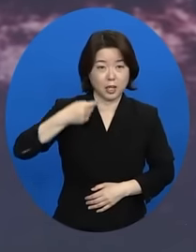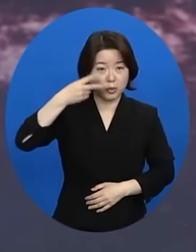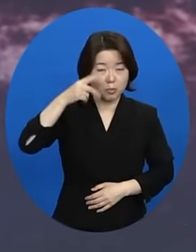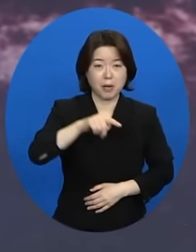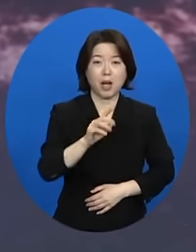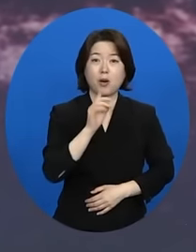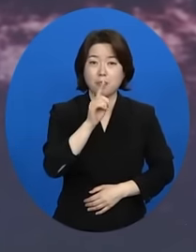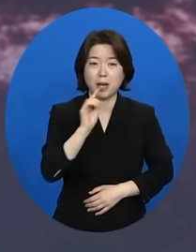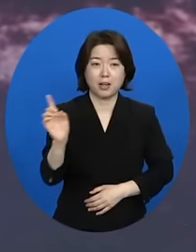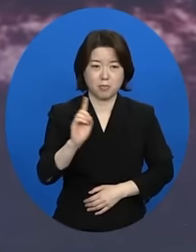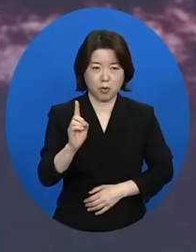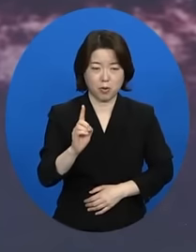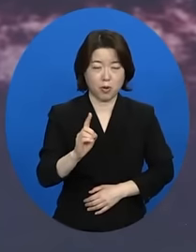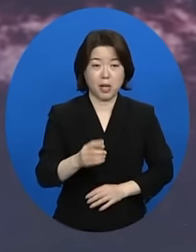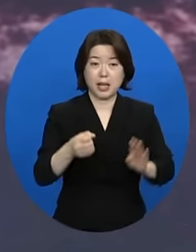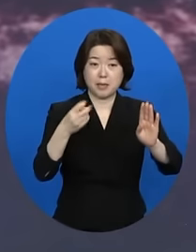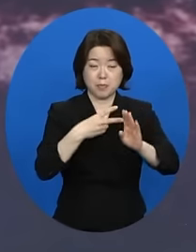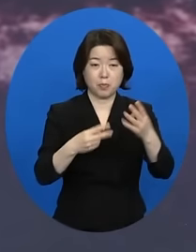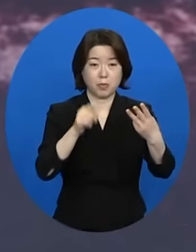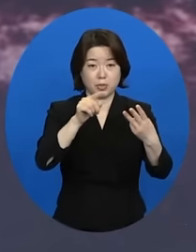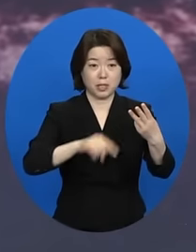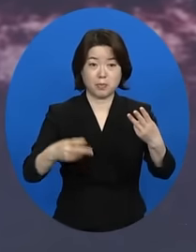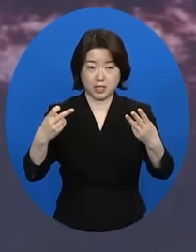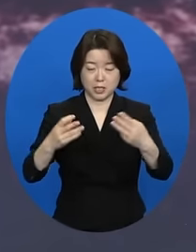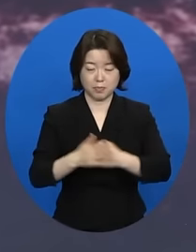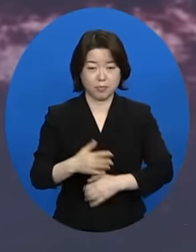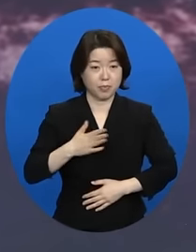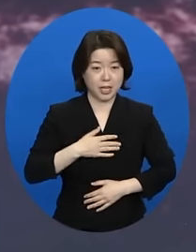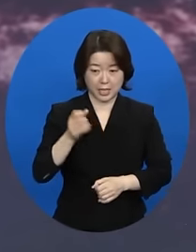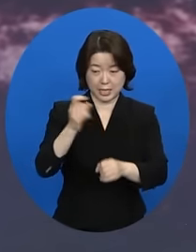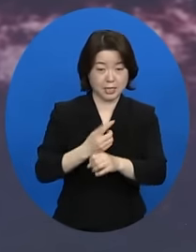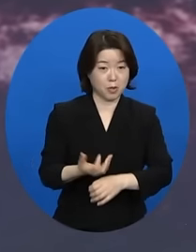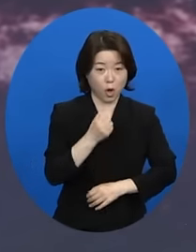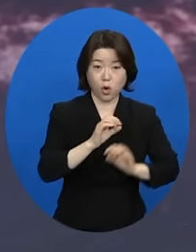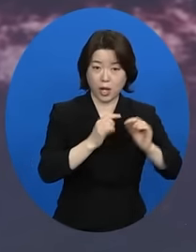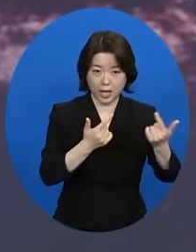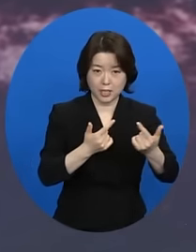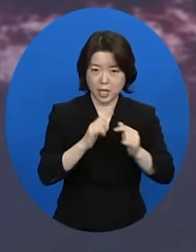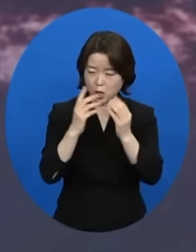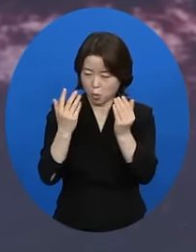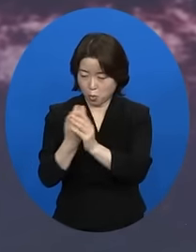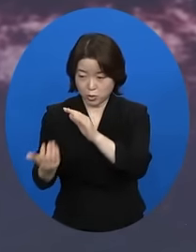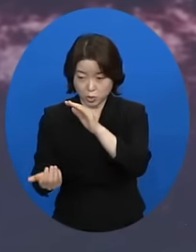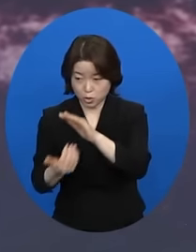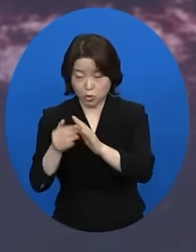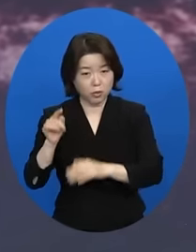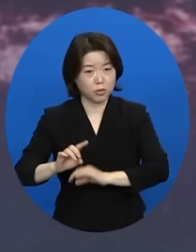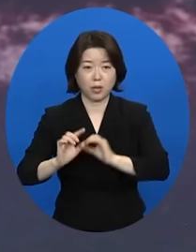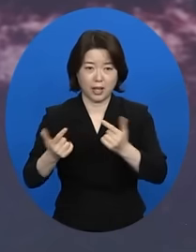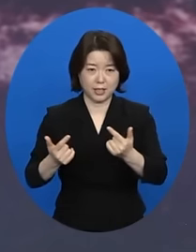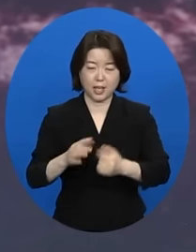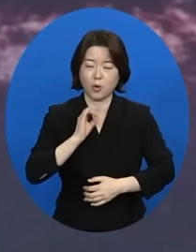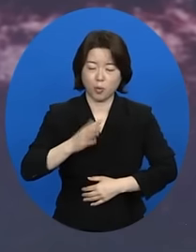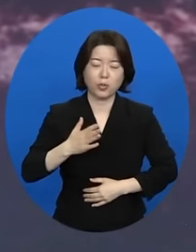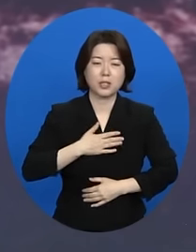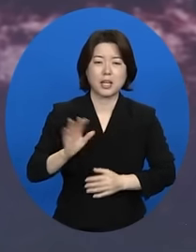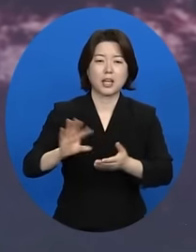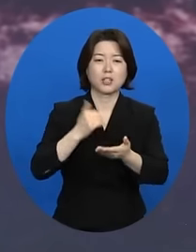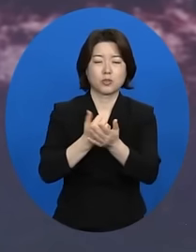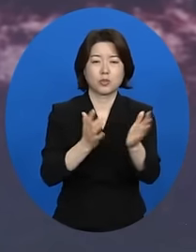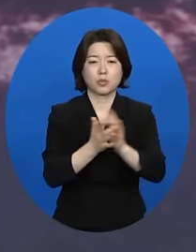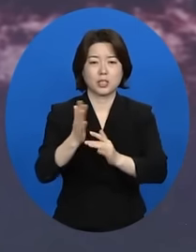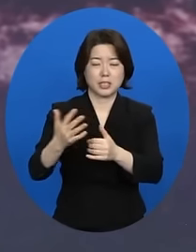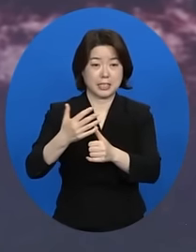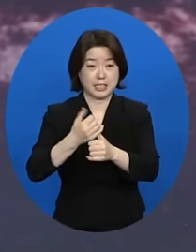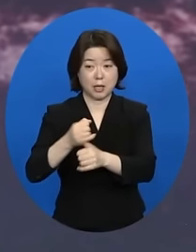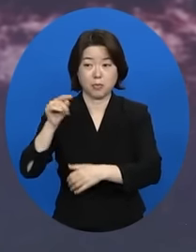12절에 내가 이미 얻었다 함도 아니요 온전히 이루어 합당함도 아니라 오직 내가 그리스도 예수께 잡힌 바 된